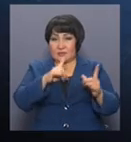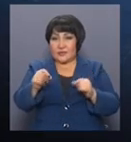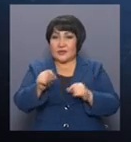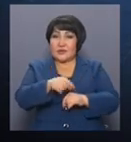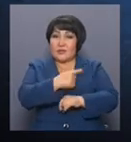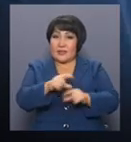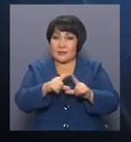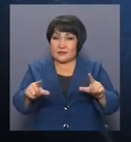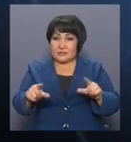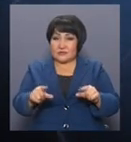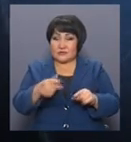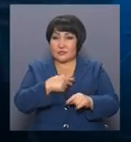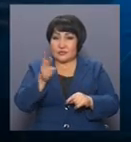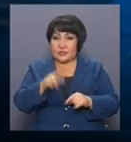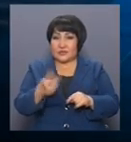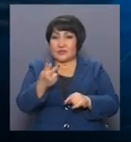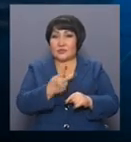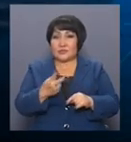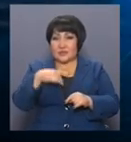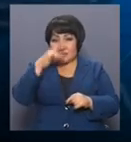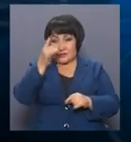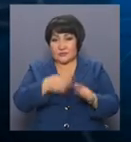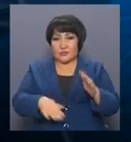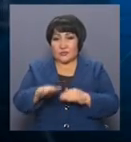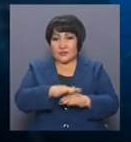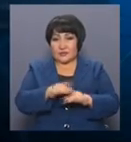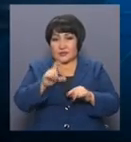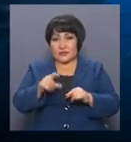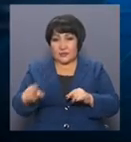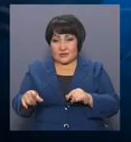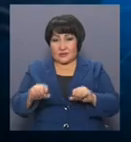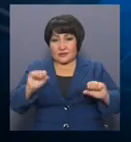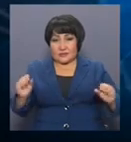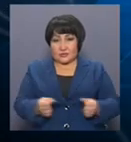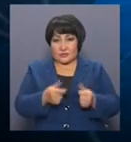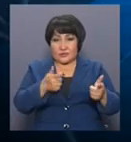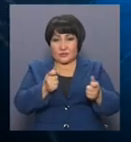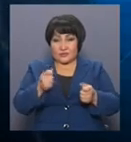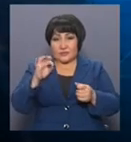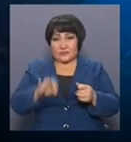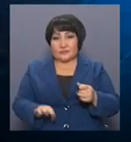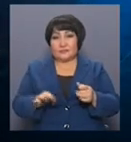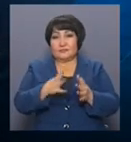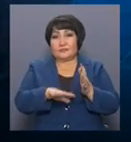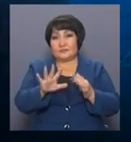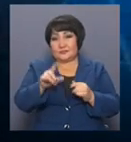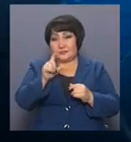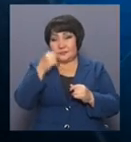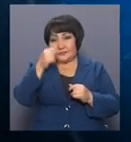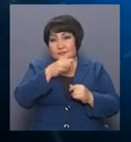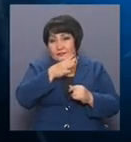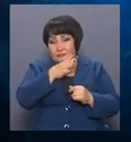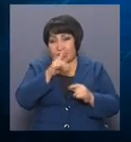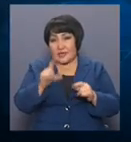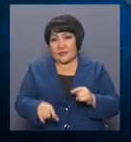де Қазақстан Республикасының азаматы. Суық қару қолданды деген күдікпен 1995 жылғы азамат қазір тергеу изоляторына